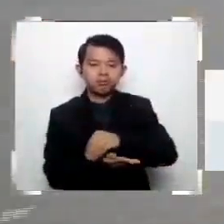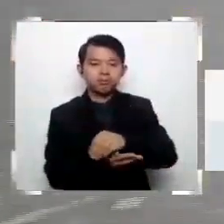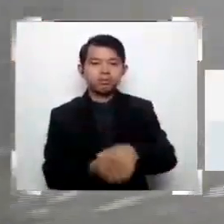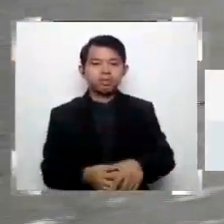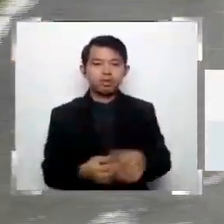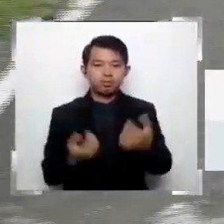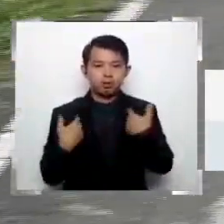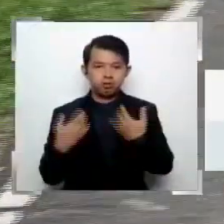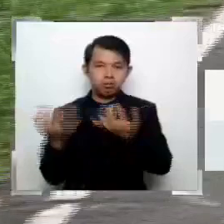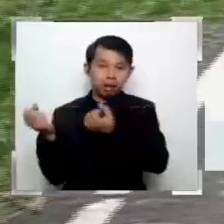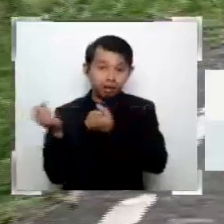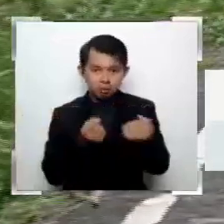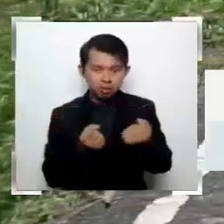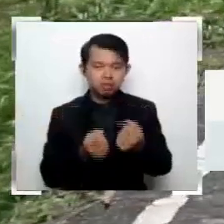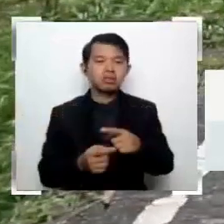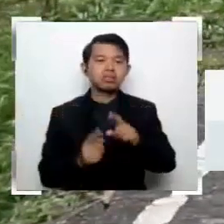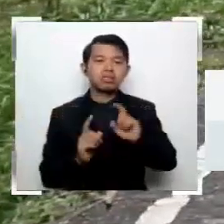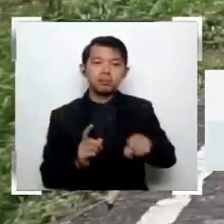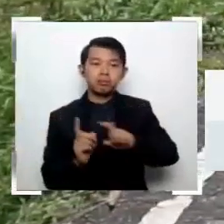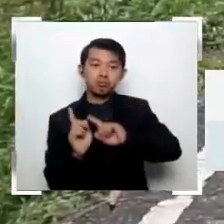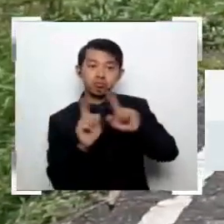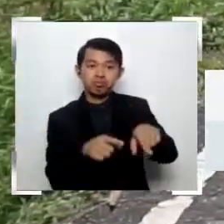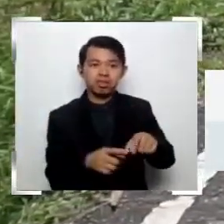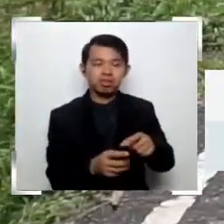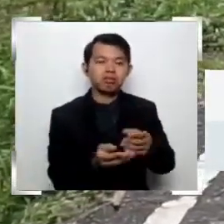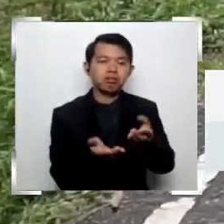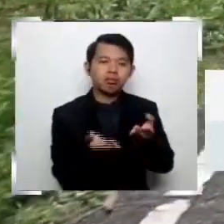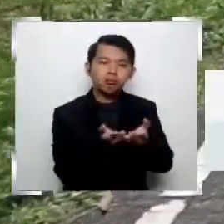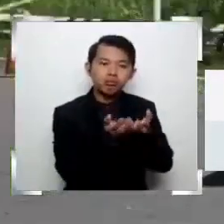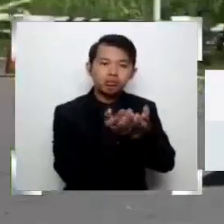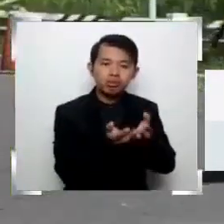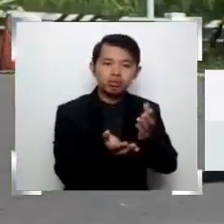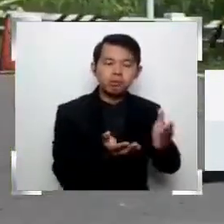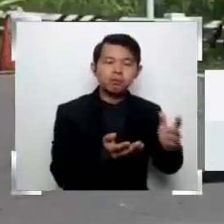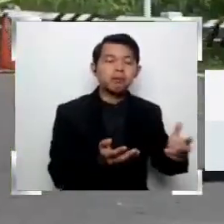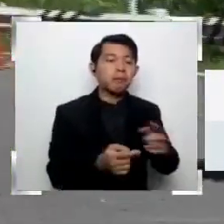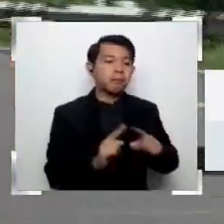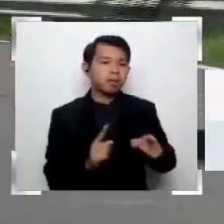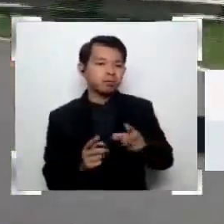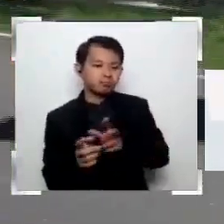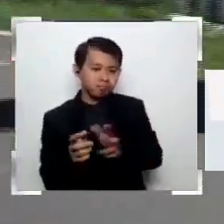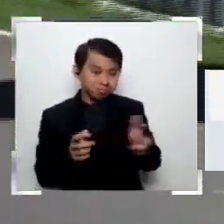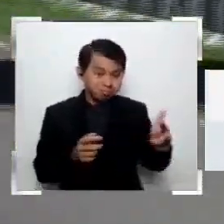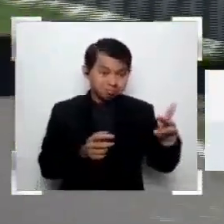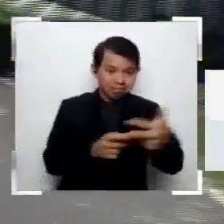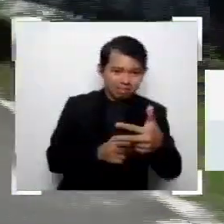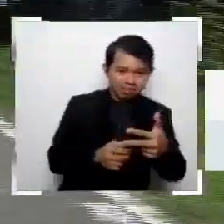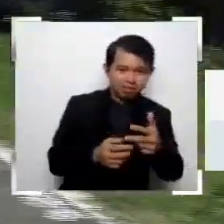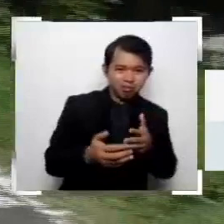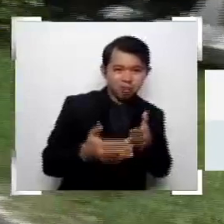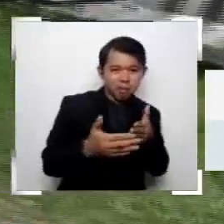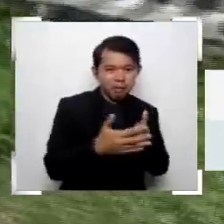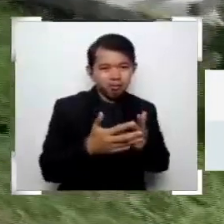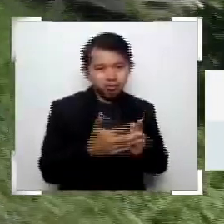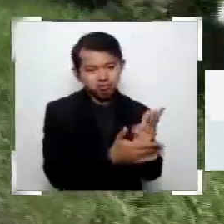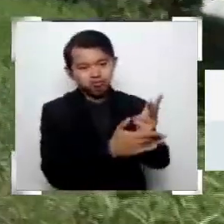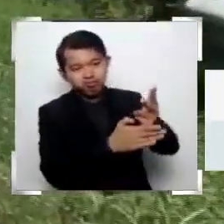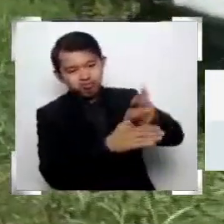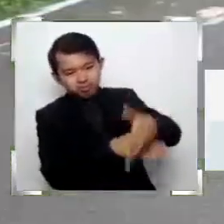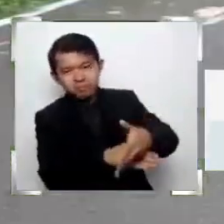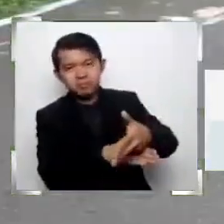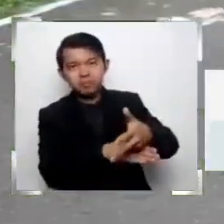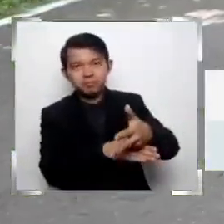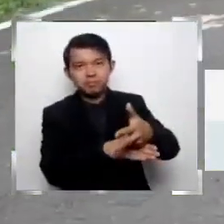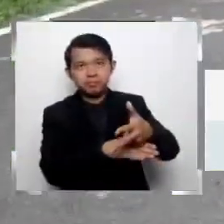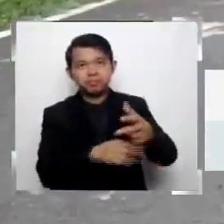ng truck, pero pagdating sa kurbada, napunta ito sa kabilang lane, saka bumanga at kumalso sa concrete railing.